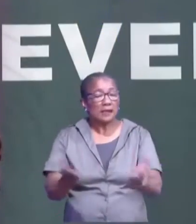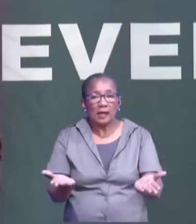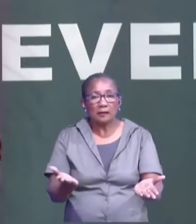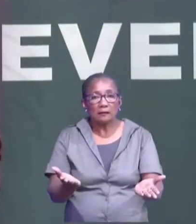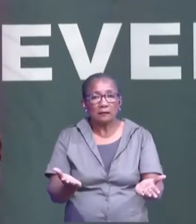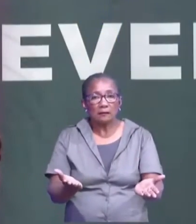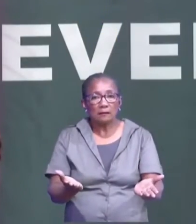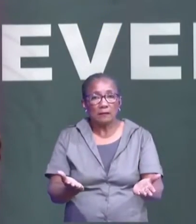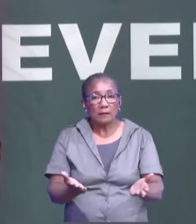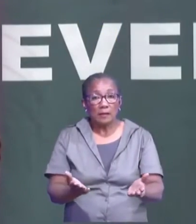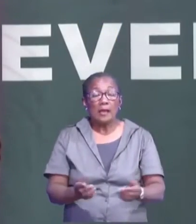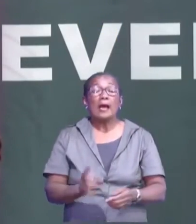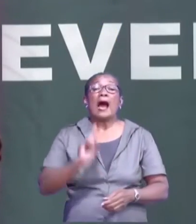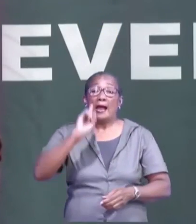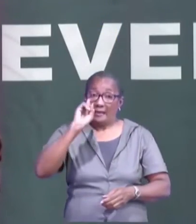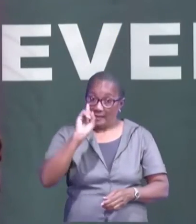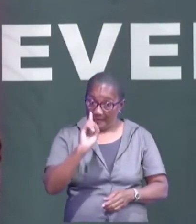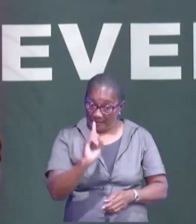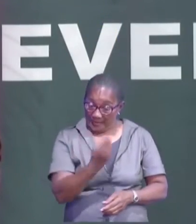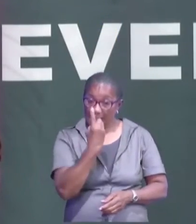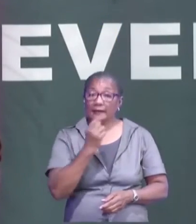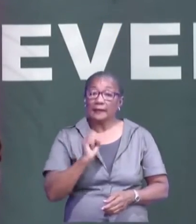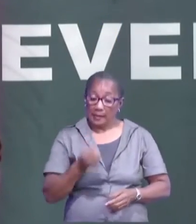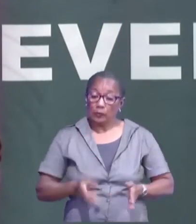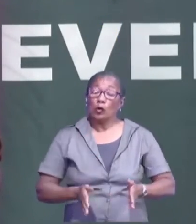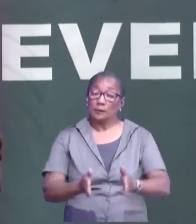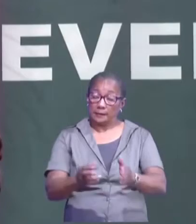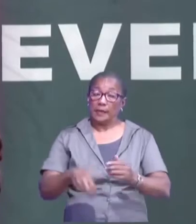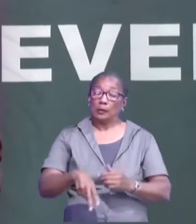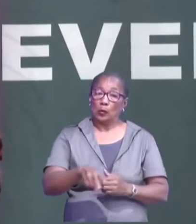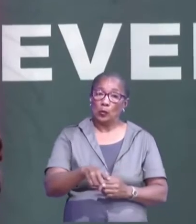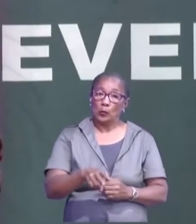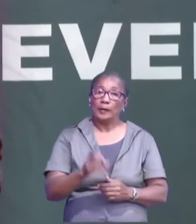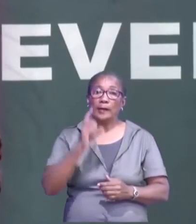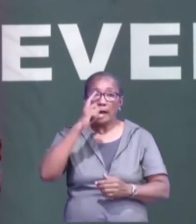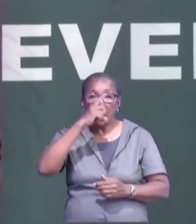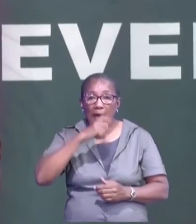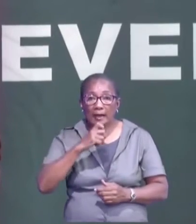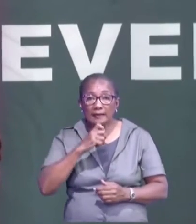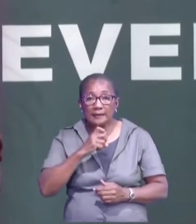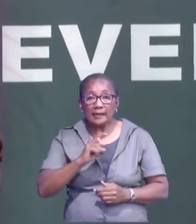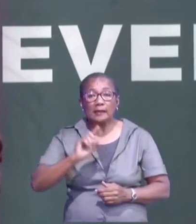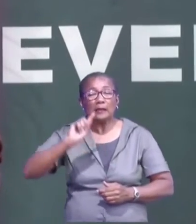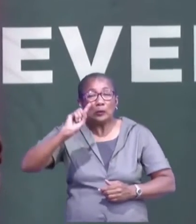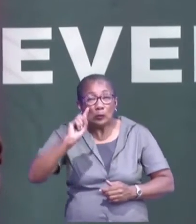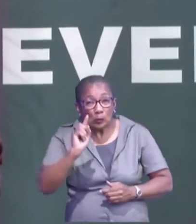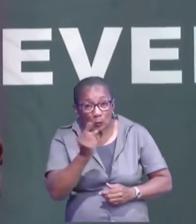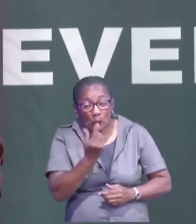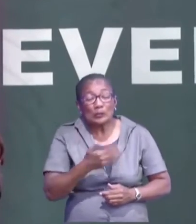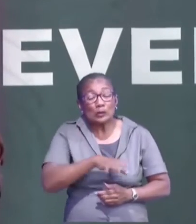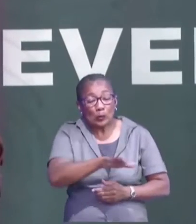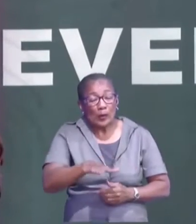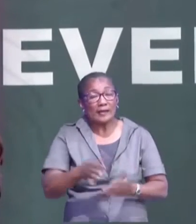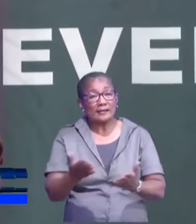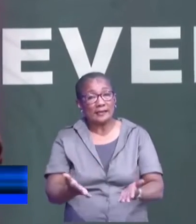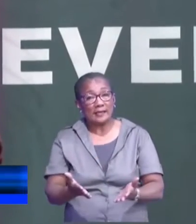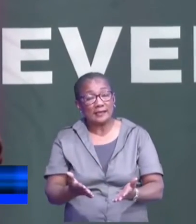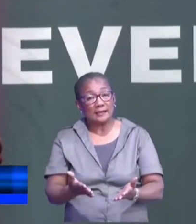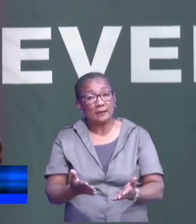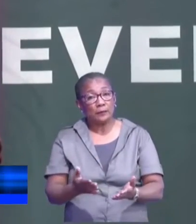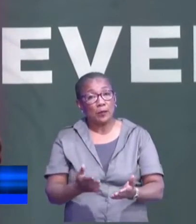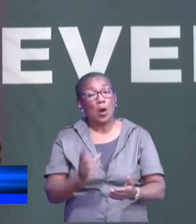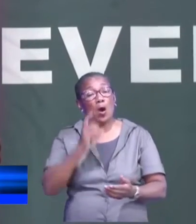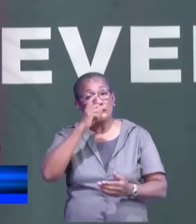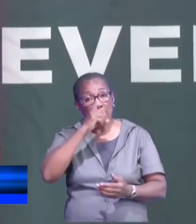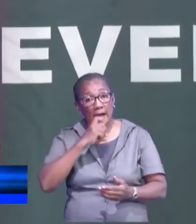U bent alleen gerechtigd om op straat te zijn als er een noodsituatie is, dan wel als